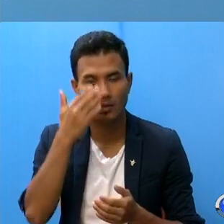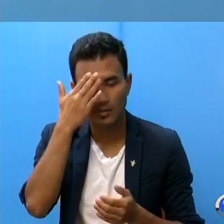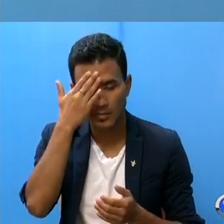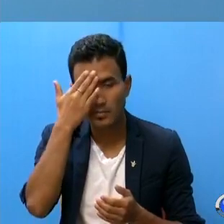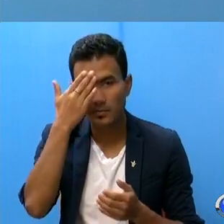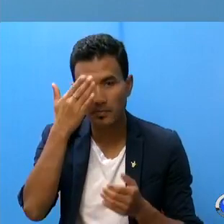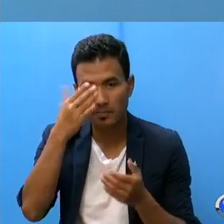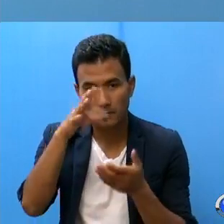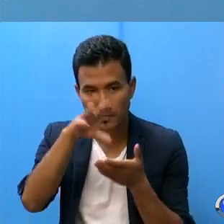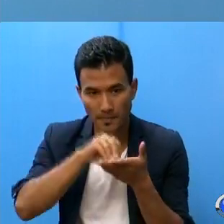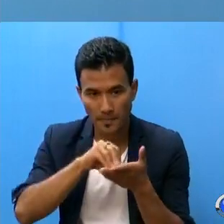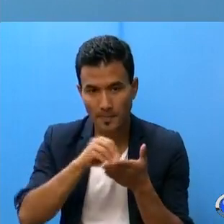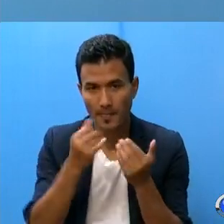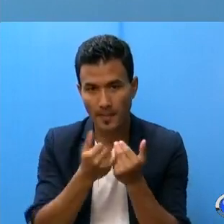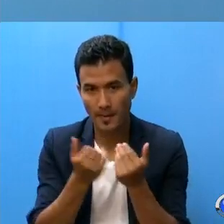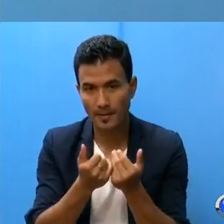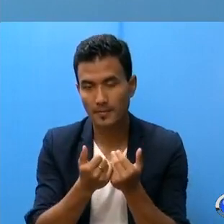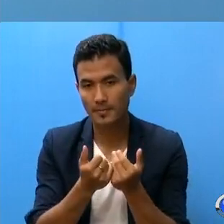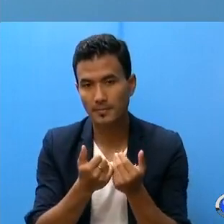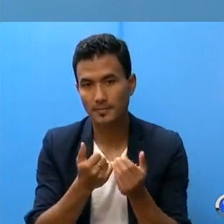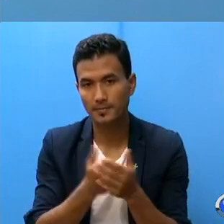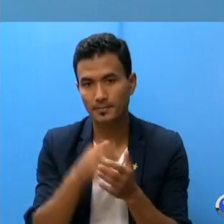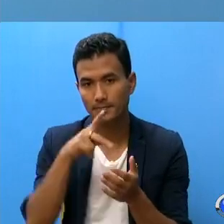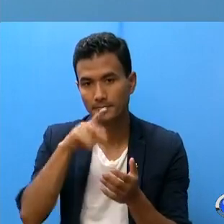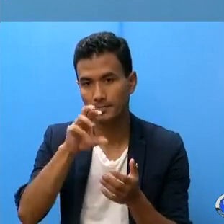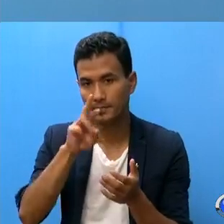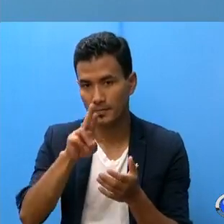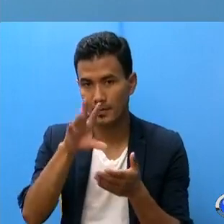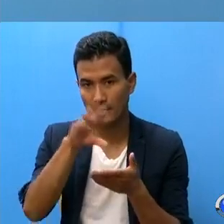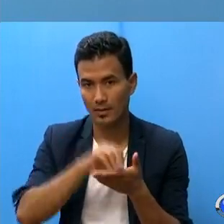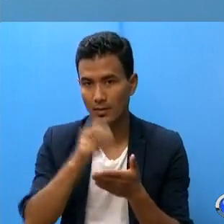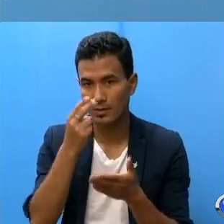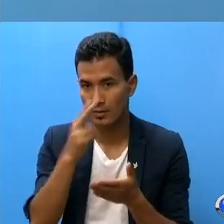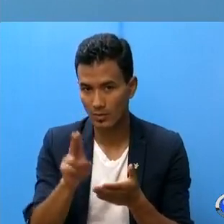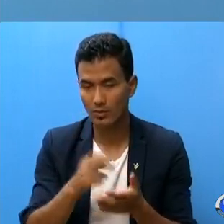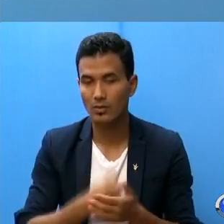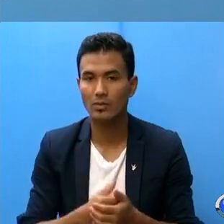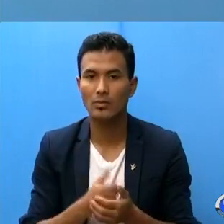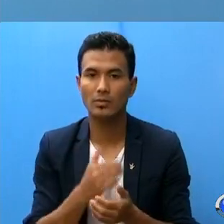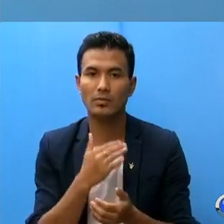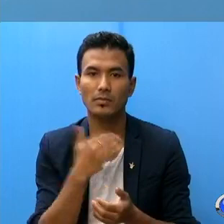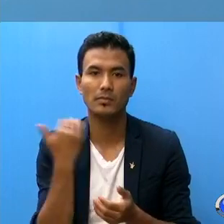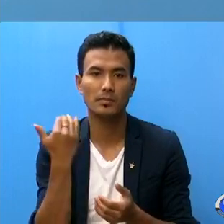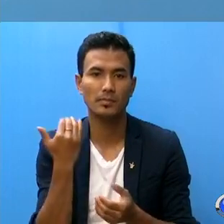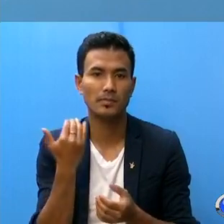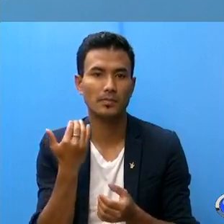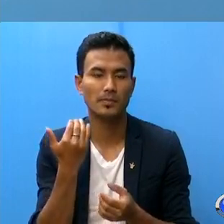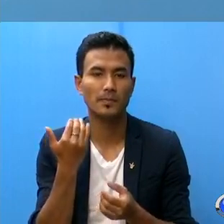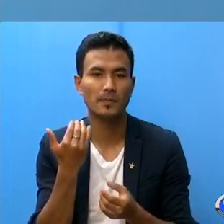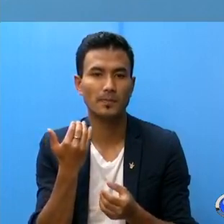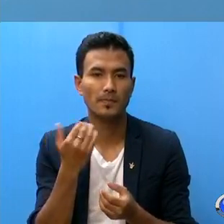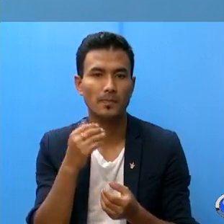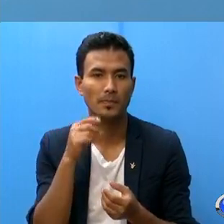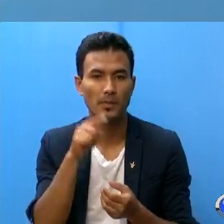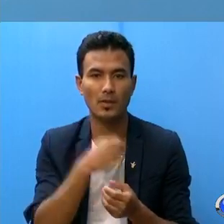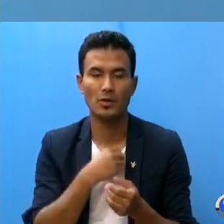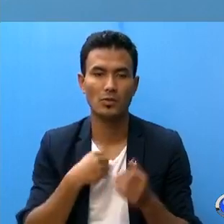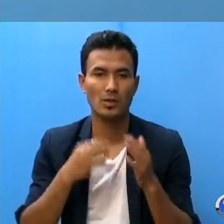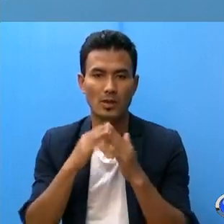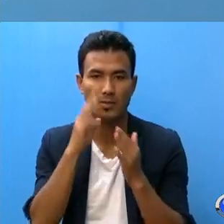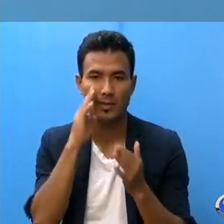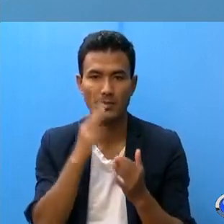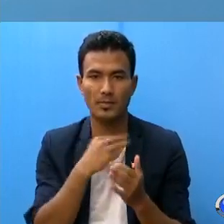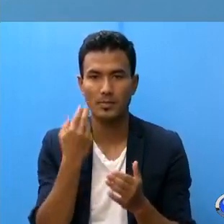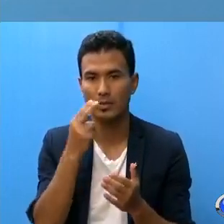संकलन गरियेको PCR संकलन गरियेको थियो रह वहां को चाई उक्ता अस्पताल में